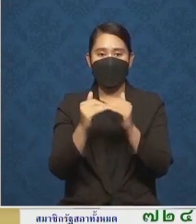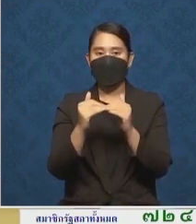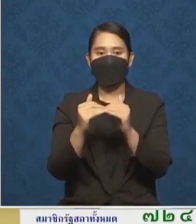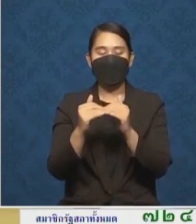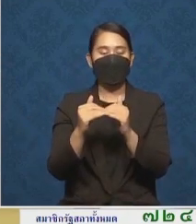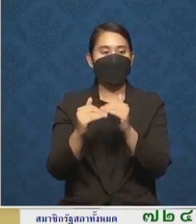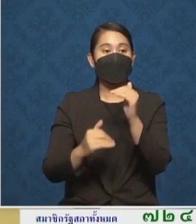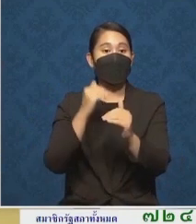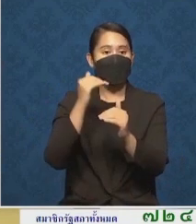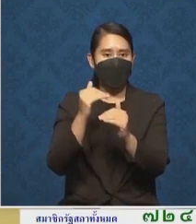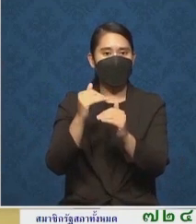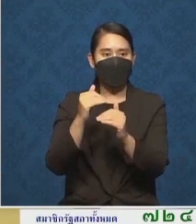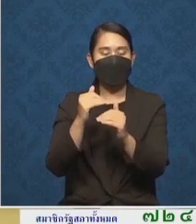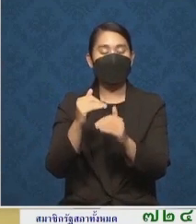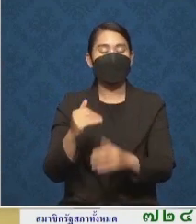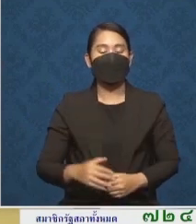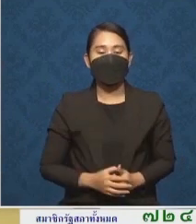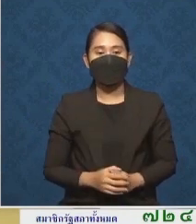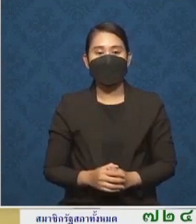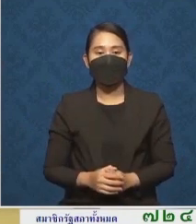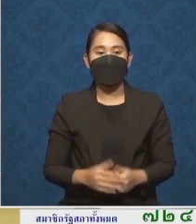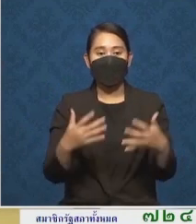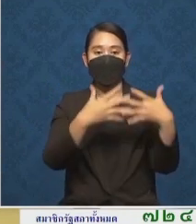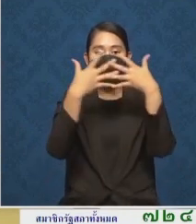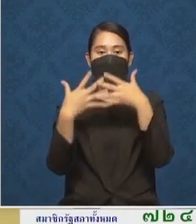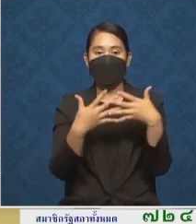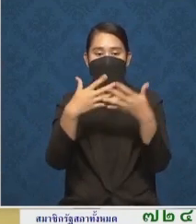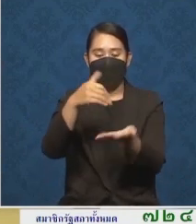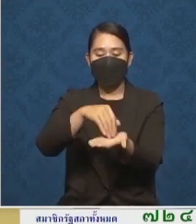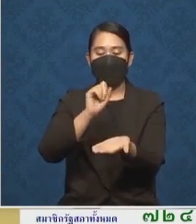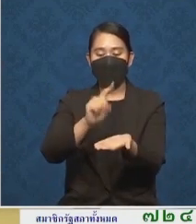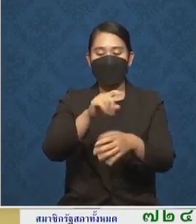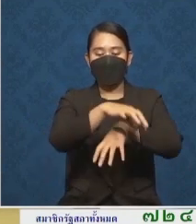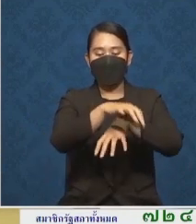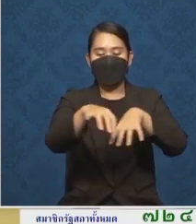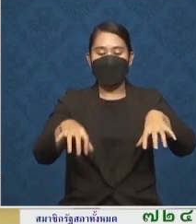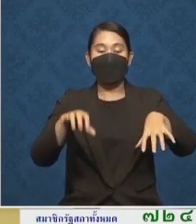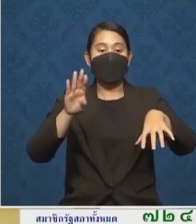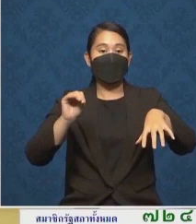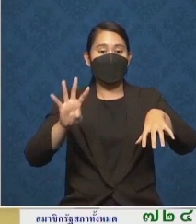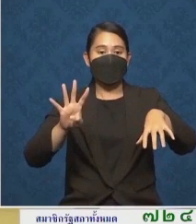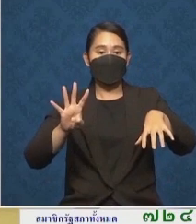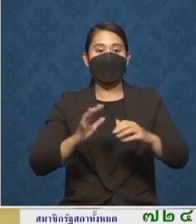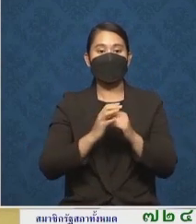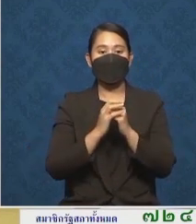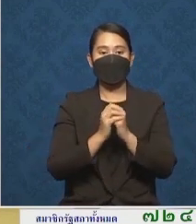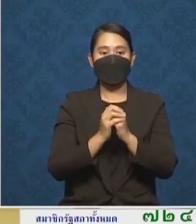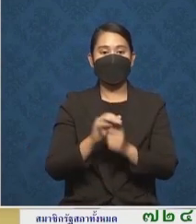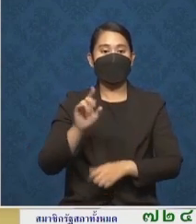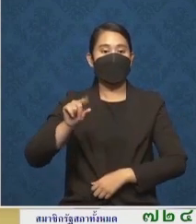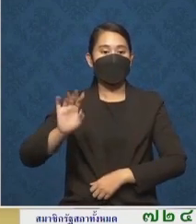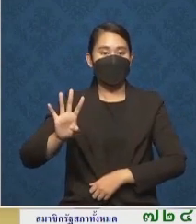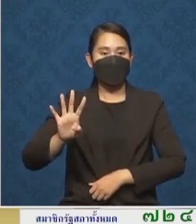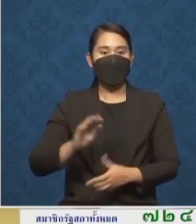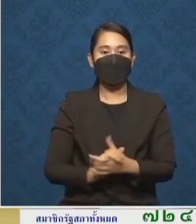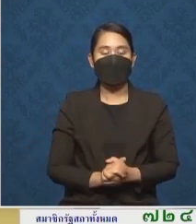ๆ ในโลคติดอัดบก็คือว่าที่อเมริกานั่มศิส้อมอยู่ 40 ส frenchจีนมี 24 สี่แหลกมีน้อยกาประ